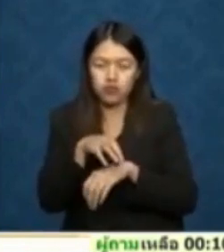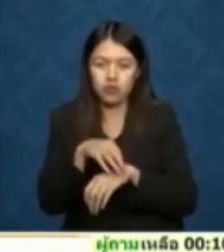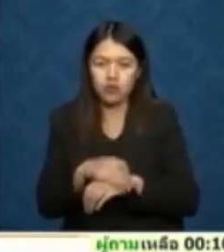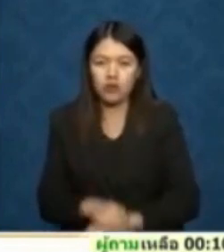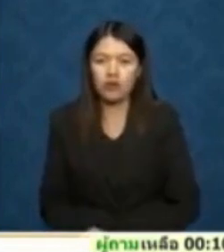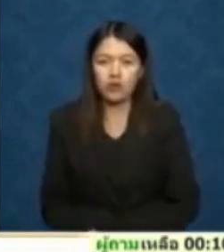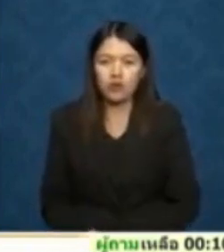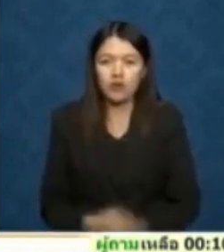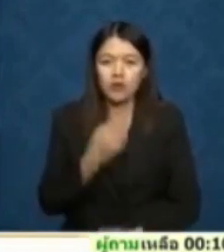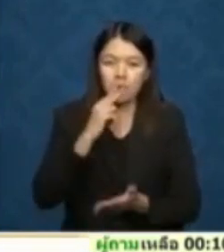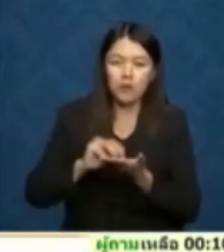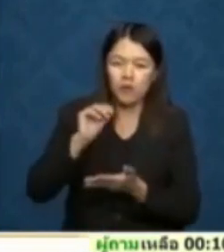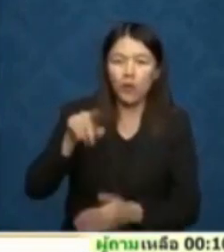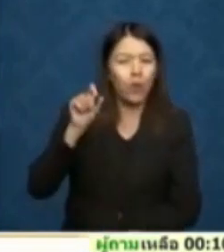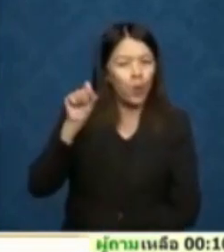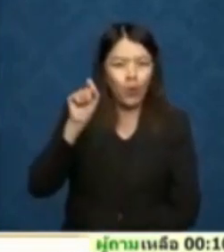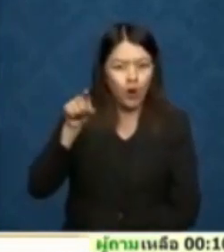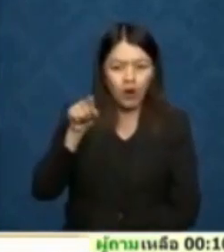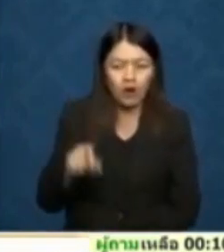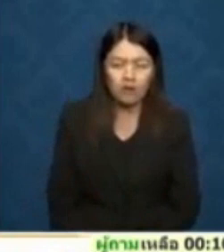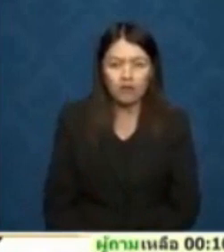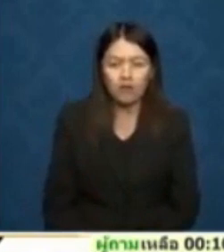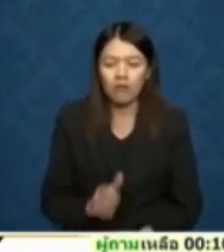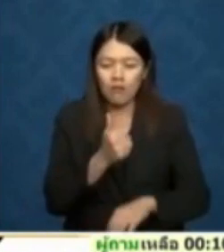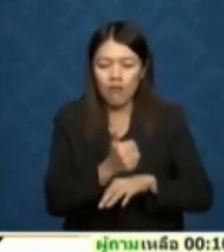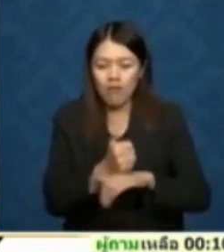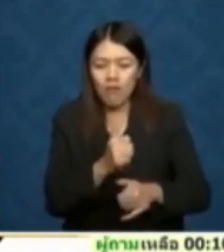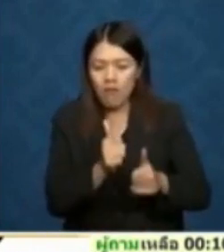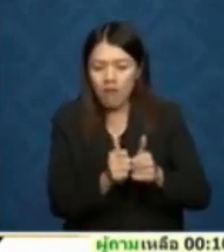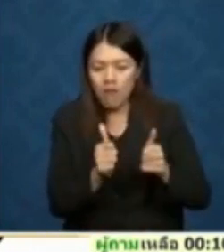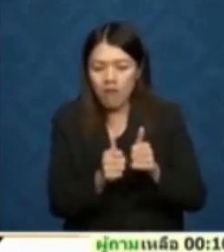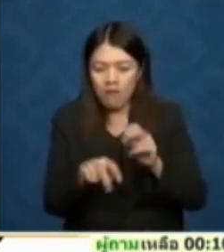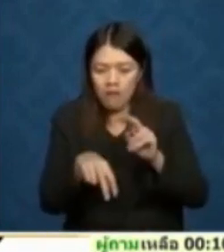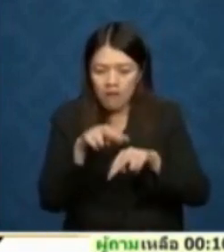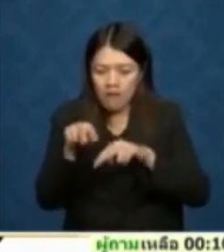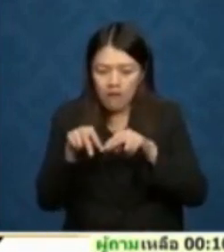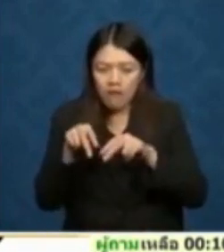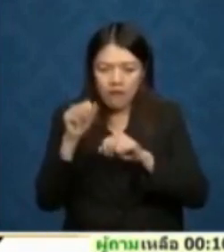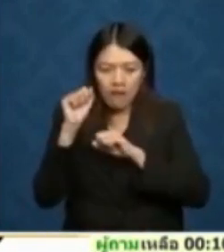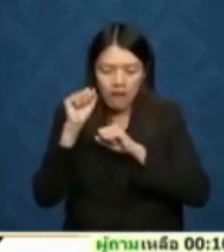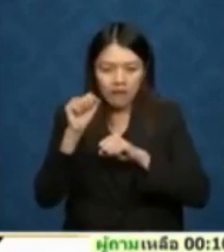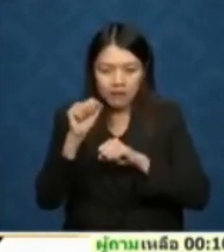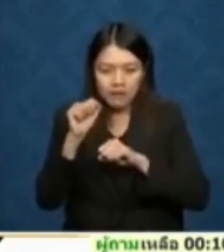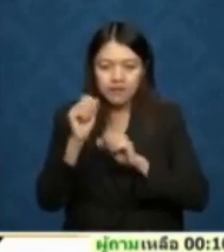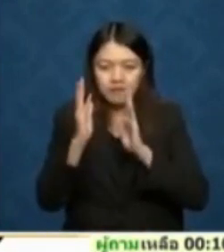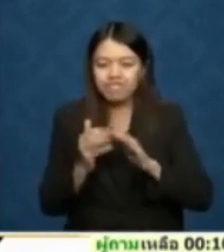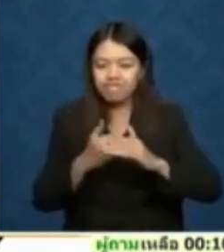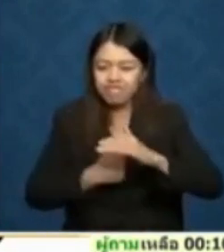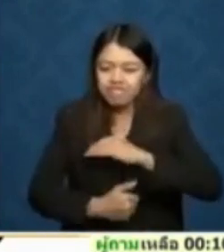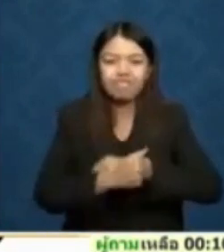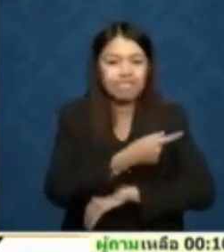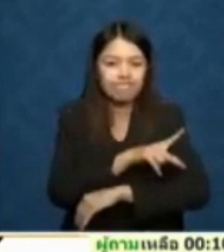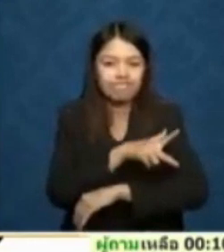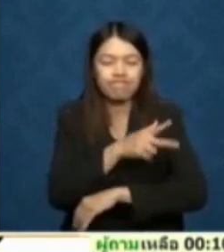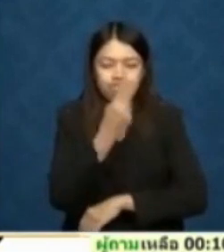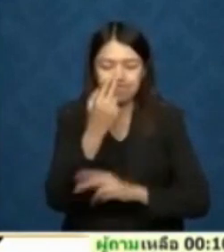สือด่วนที่สุดถึงผู้กำกับตรวจกำกับการตรวจคนเข้าเมืองจังหวัดภูเก็ตขอให้